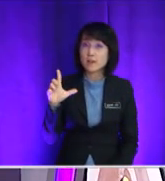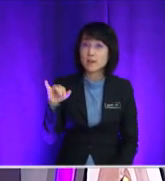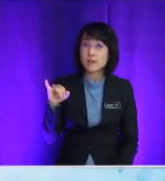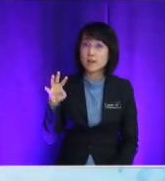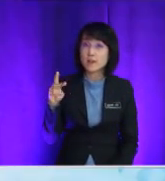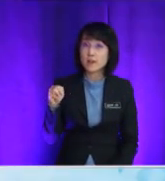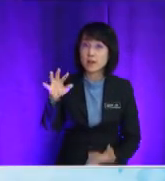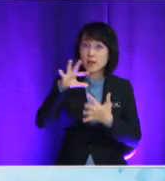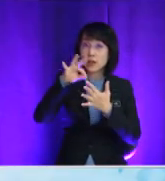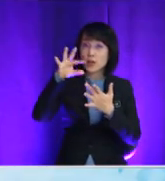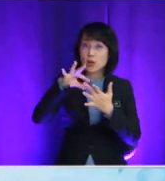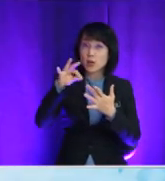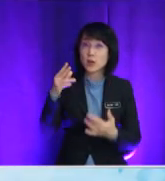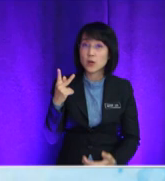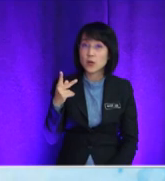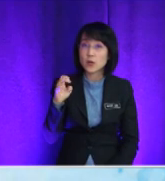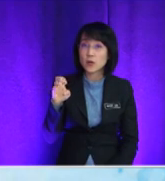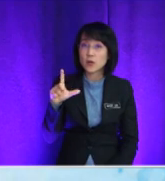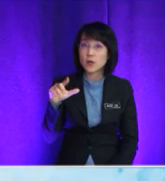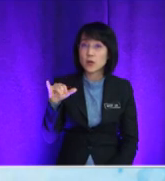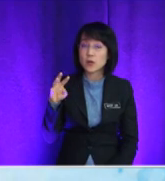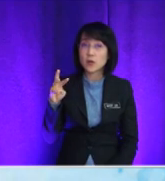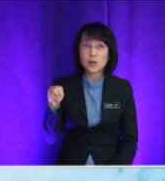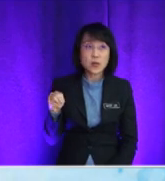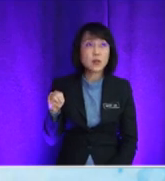ini kita pilih belah kangkung